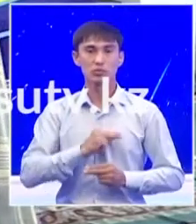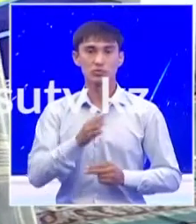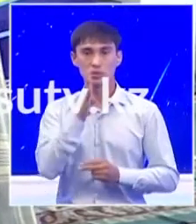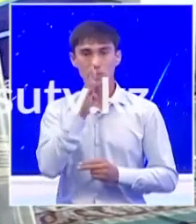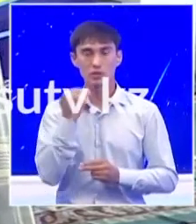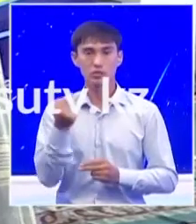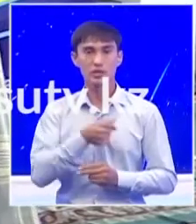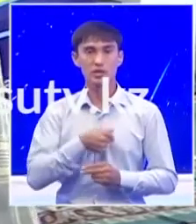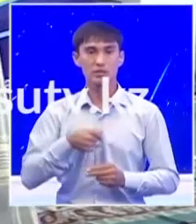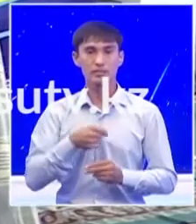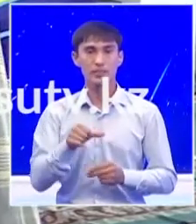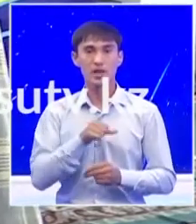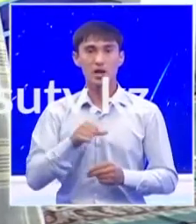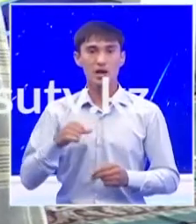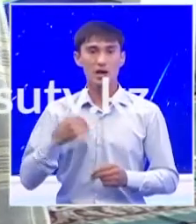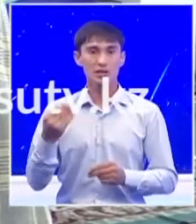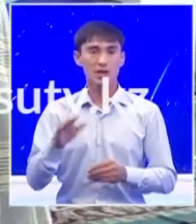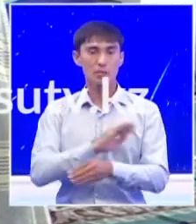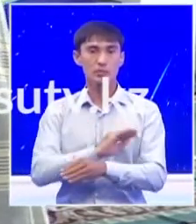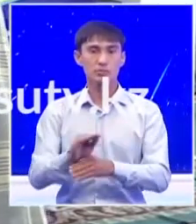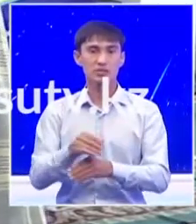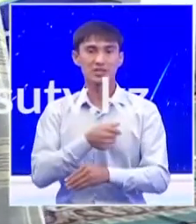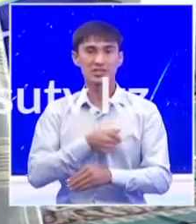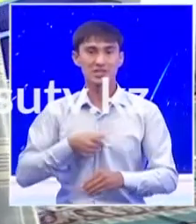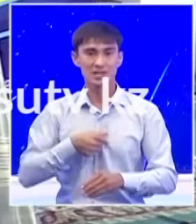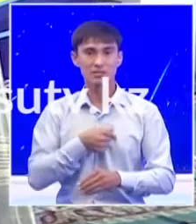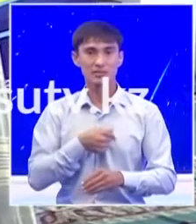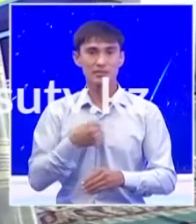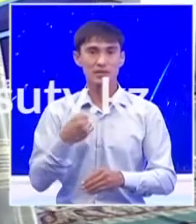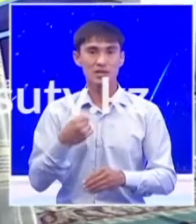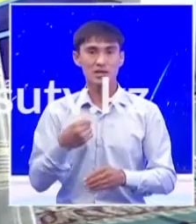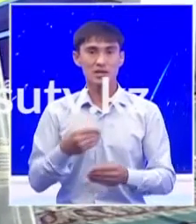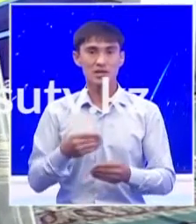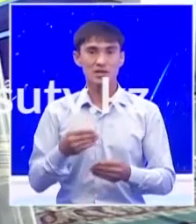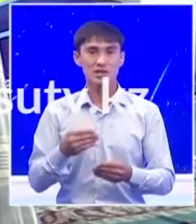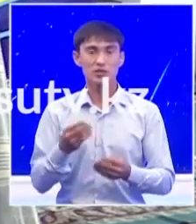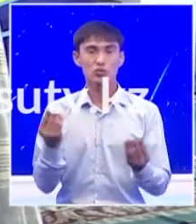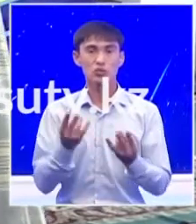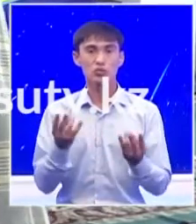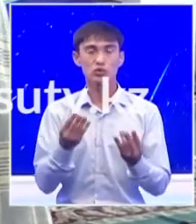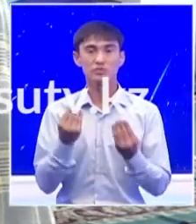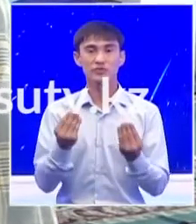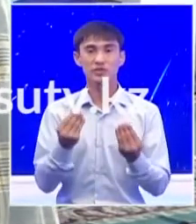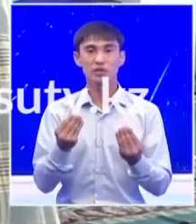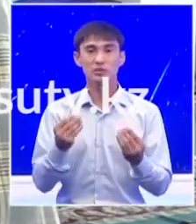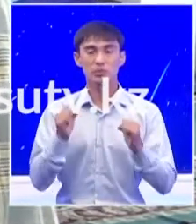тренерам. Они обеспечили тренерами и инвентарями нужными. С нашей